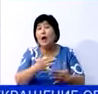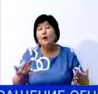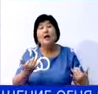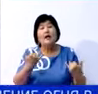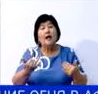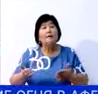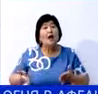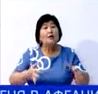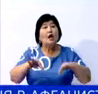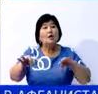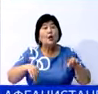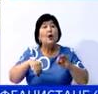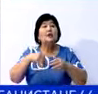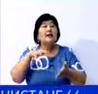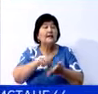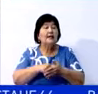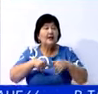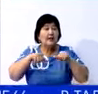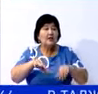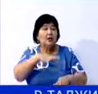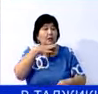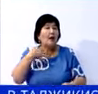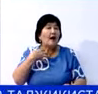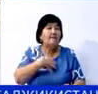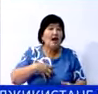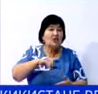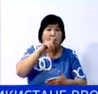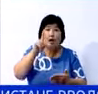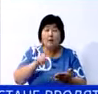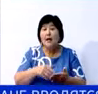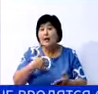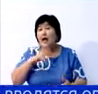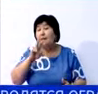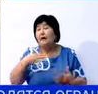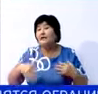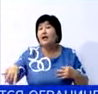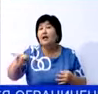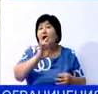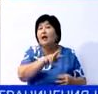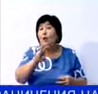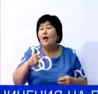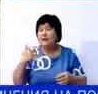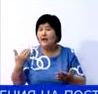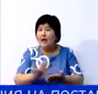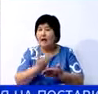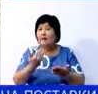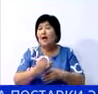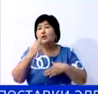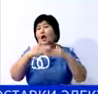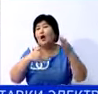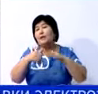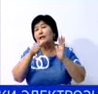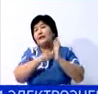рамках дорожной карты занятости ожидается решение многих важных вопросов. Я побывала во всех районах. Сейчас обновляются построенные